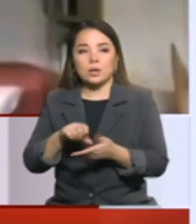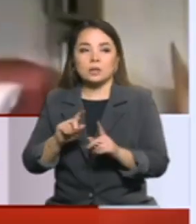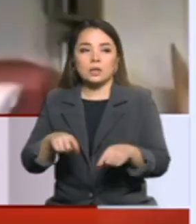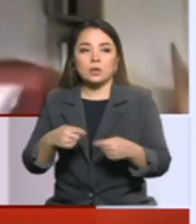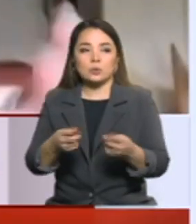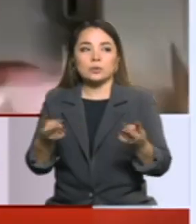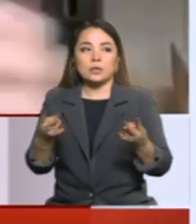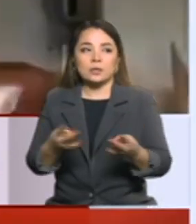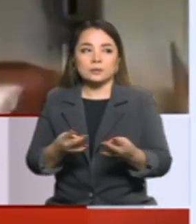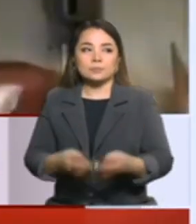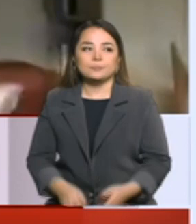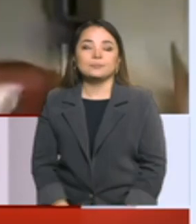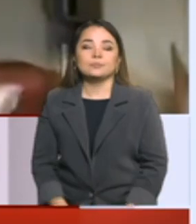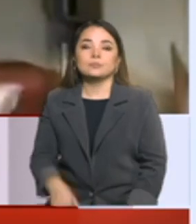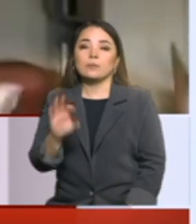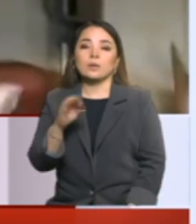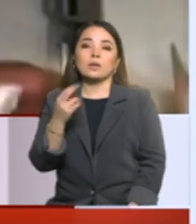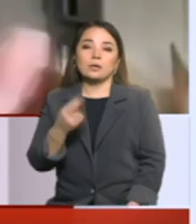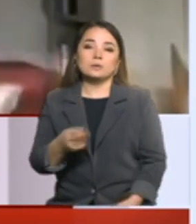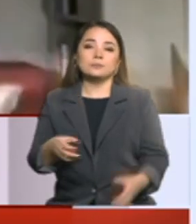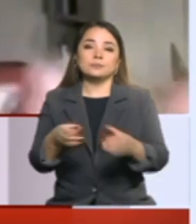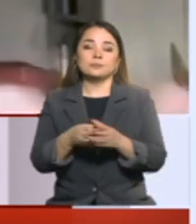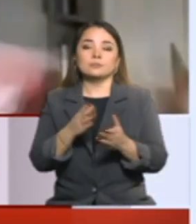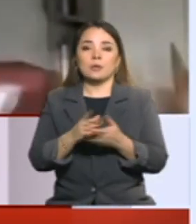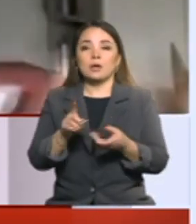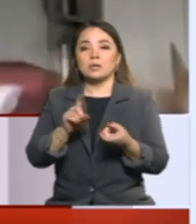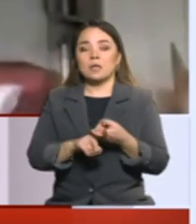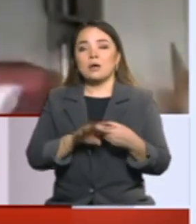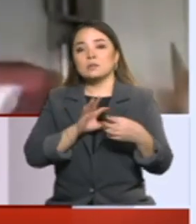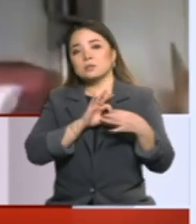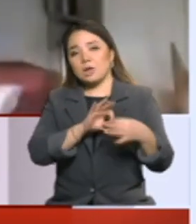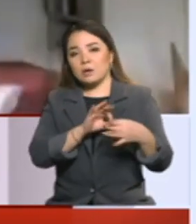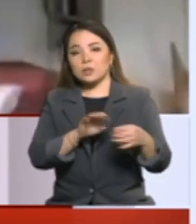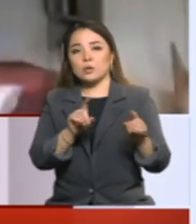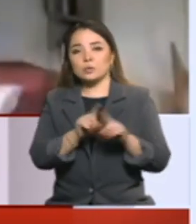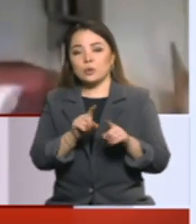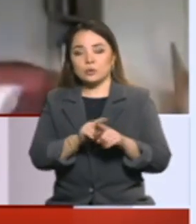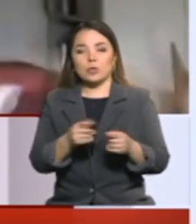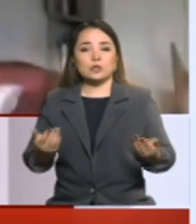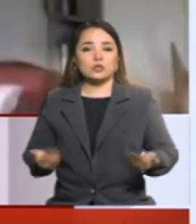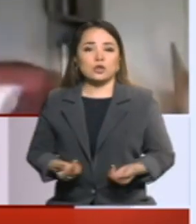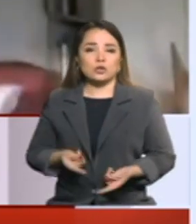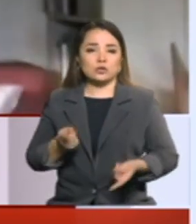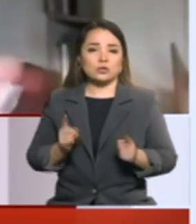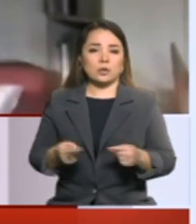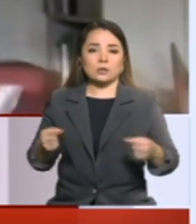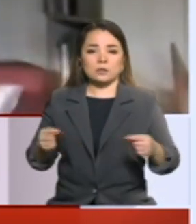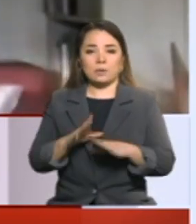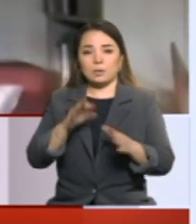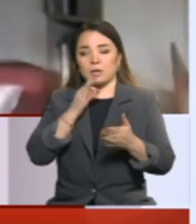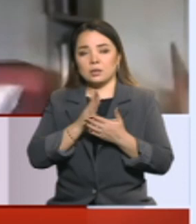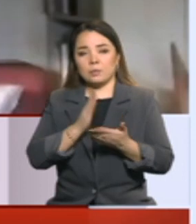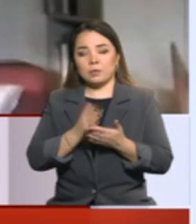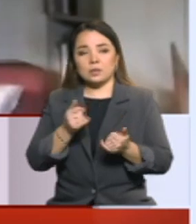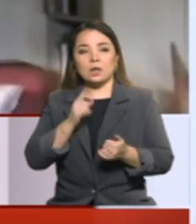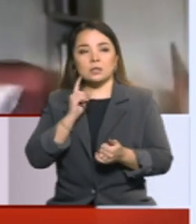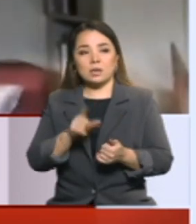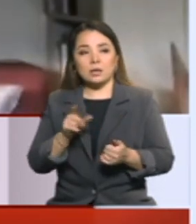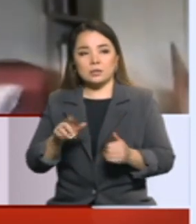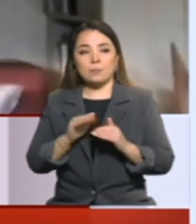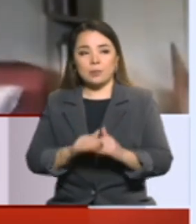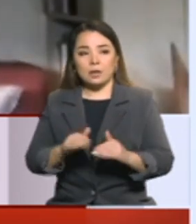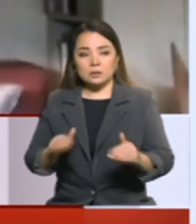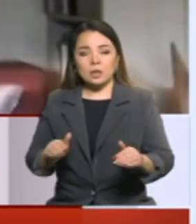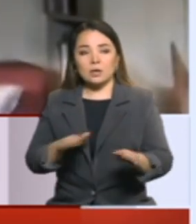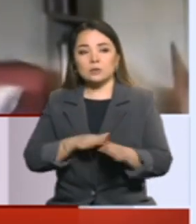керек. Әлеуметтік желілер тәуелділік туғызып, шындыққа жанаспайтын әлемге жетелейді. Ол жасөспірімдерге